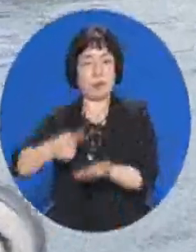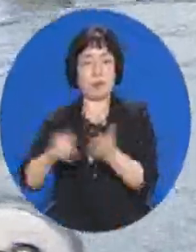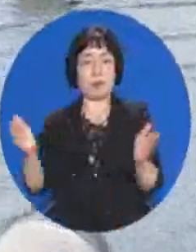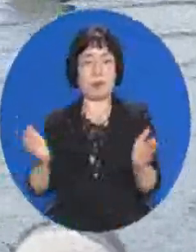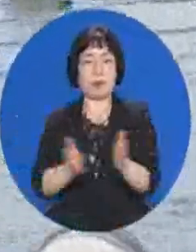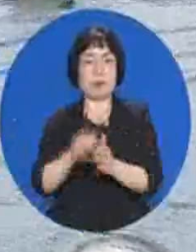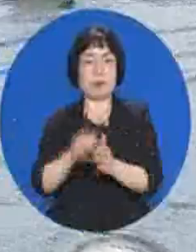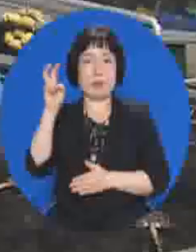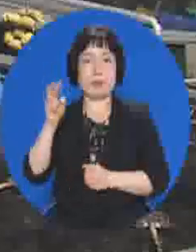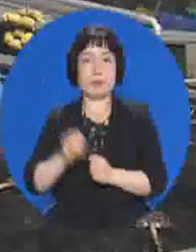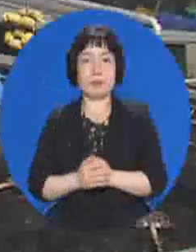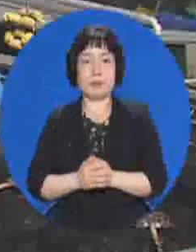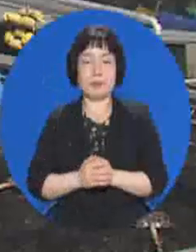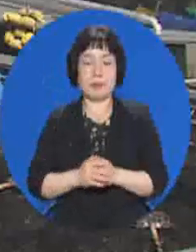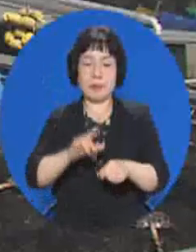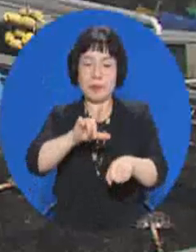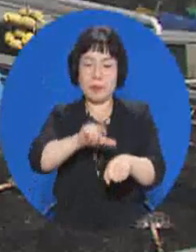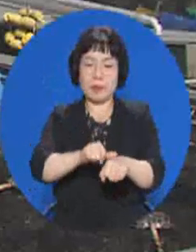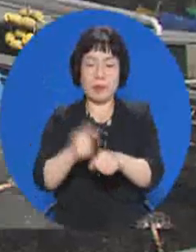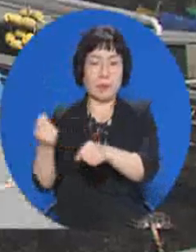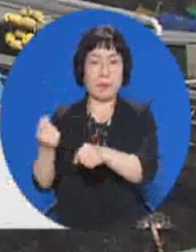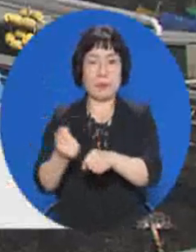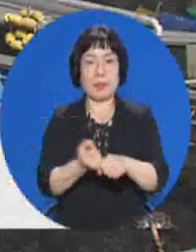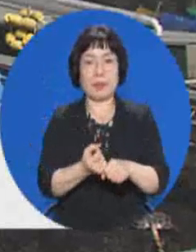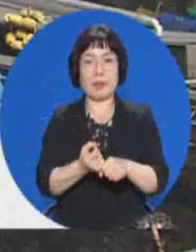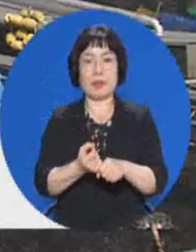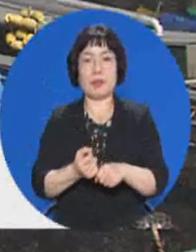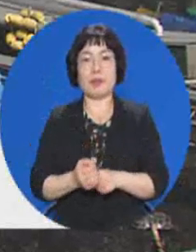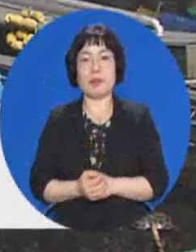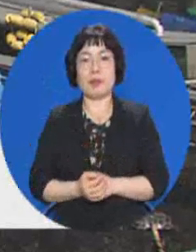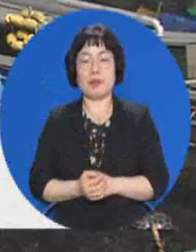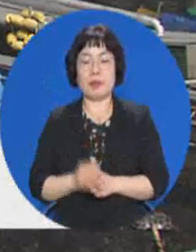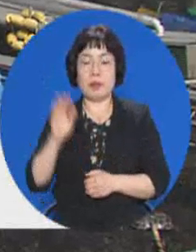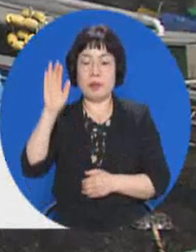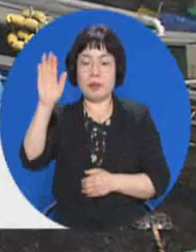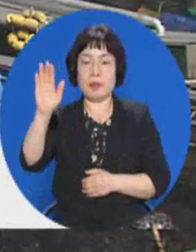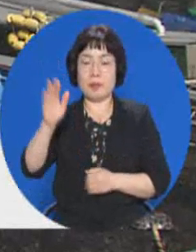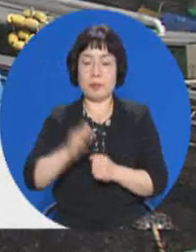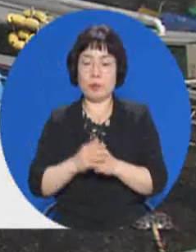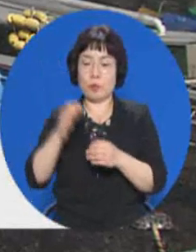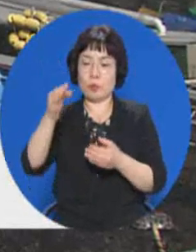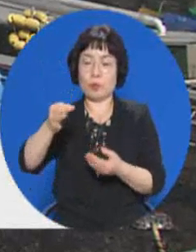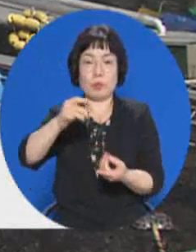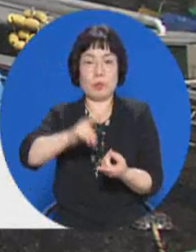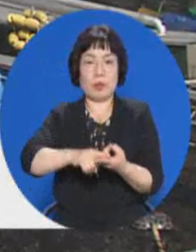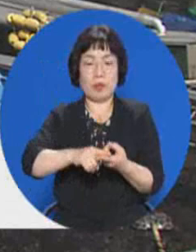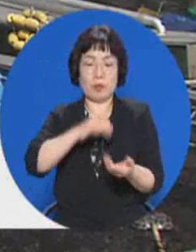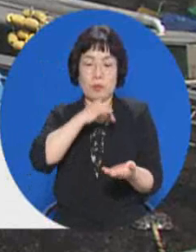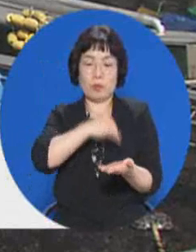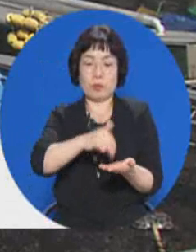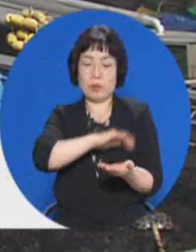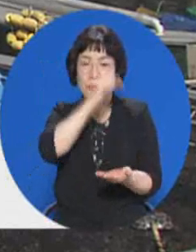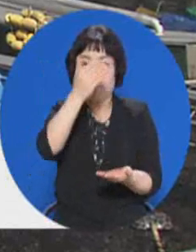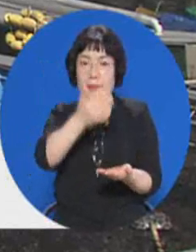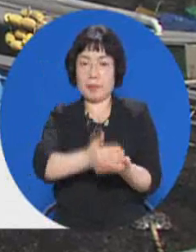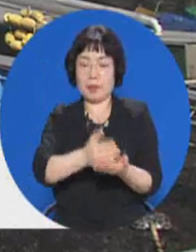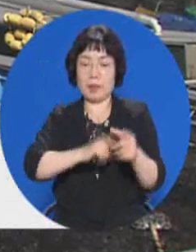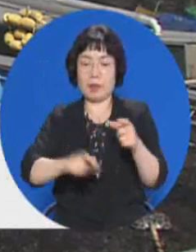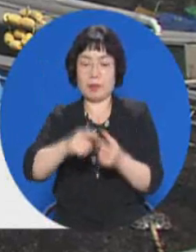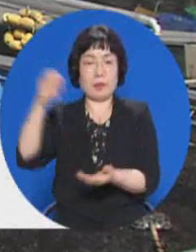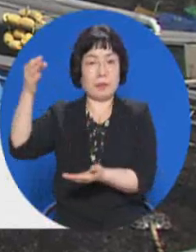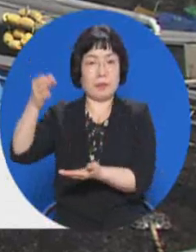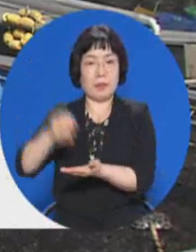전망입니다. 시기가 좀 더 앞당겨졌습니다. 앞으로도 가격이나 양은 좀 더 많이 떨어질